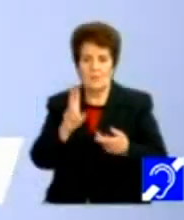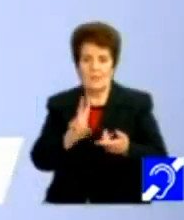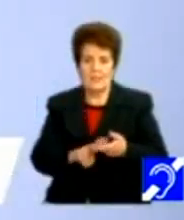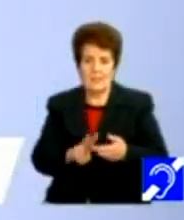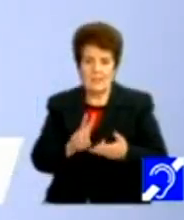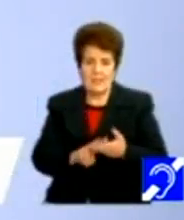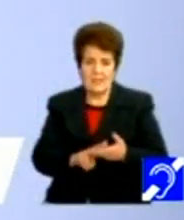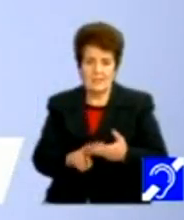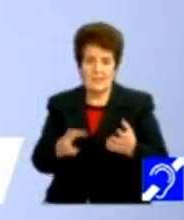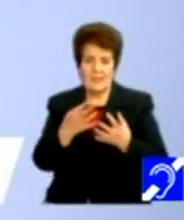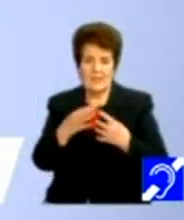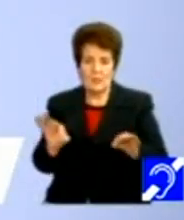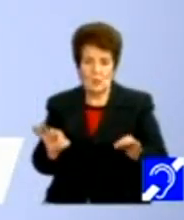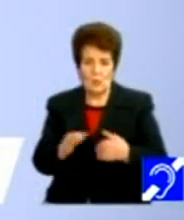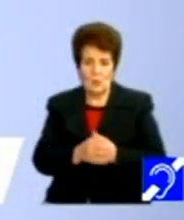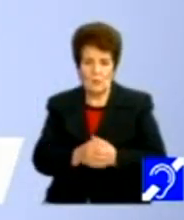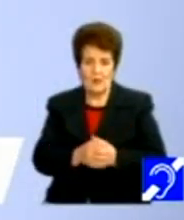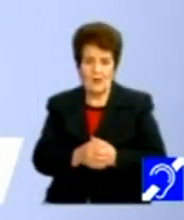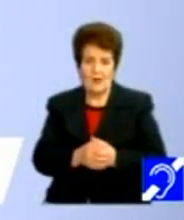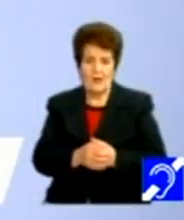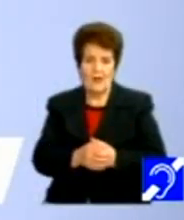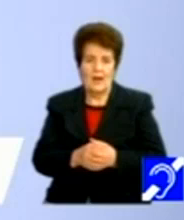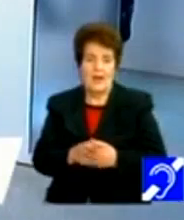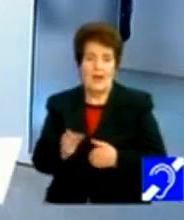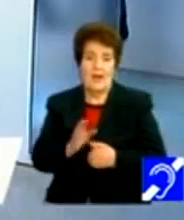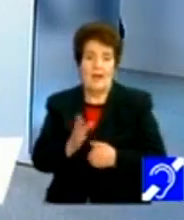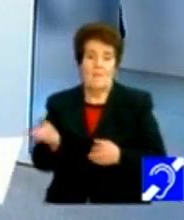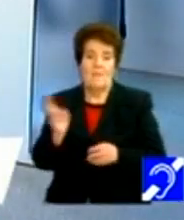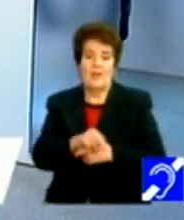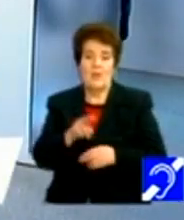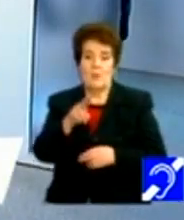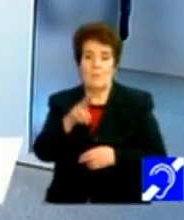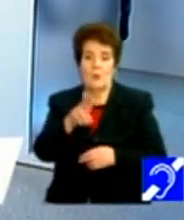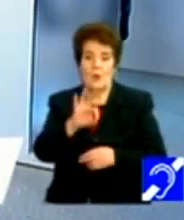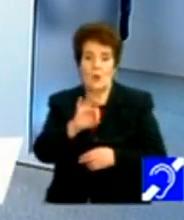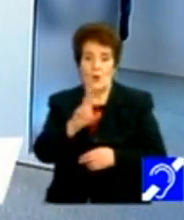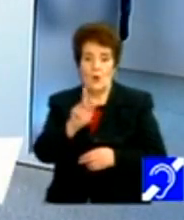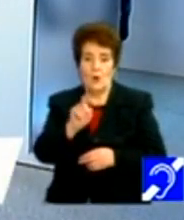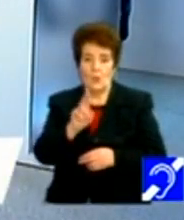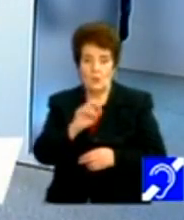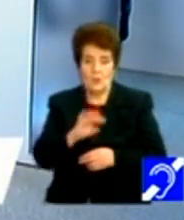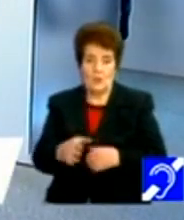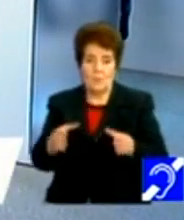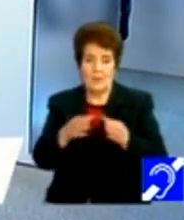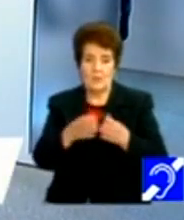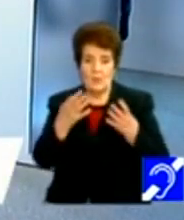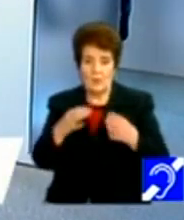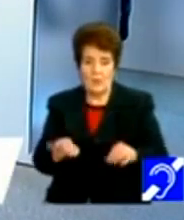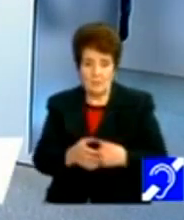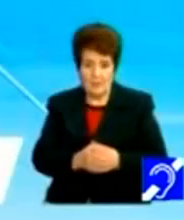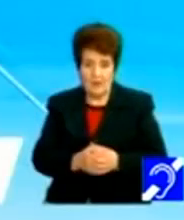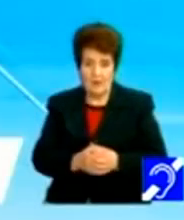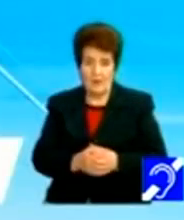urmă i s-a dat drumul ca să lasă în pace deci, politica. Deci vine Plahotniuc prin atac Raider asupra Partidului Liberal, preia